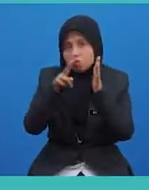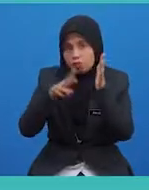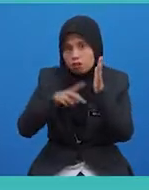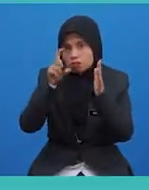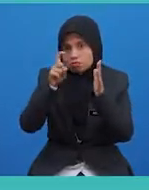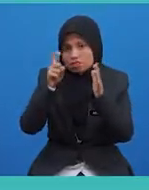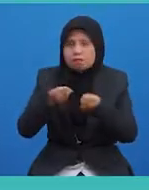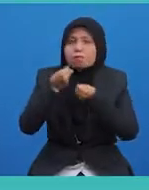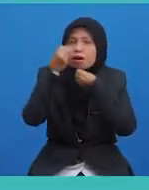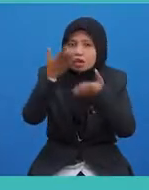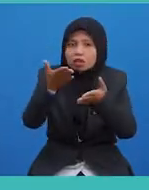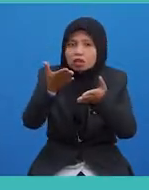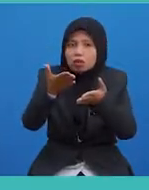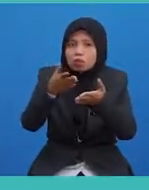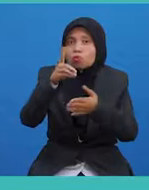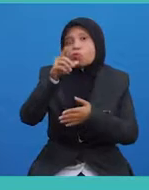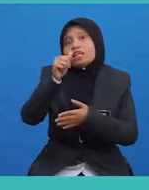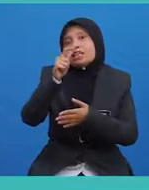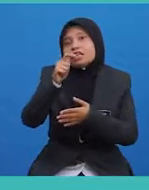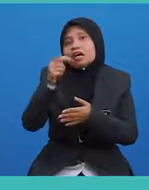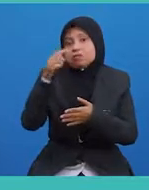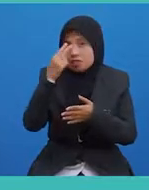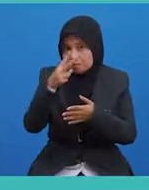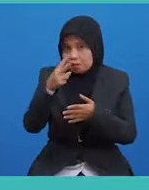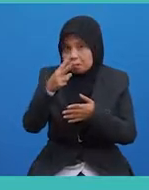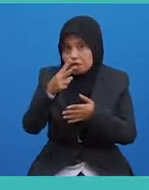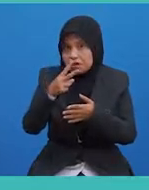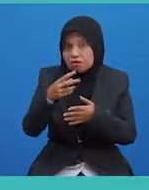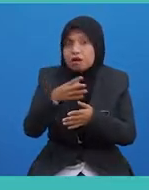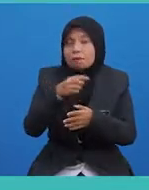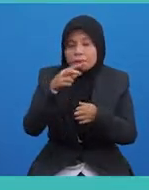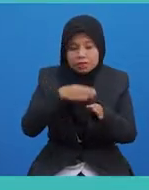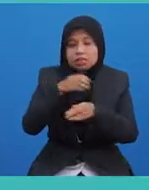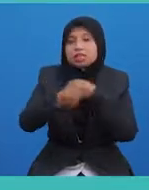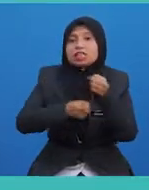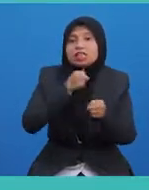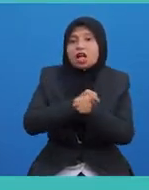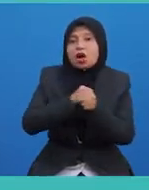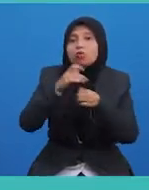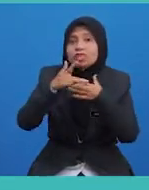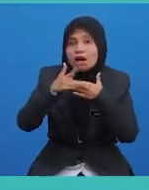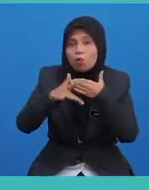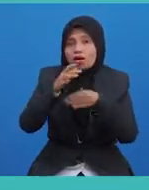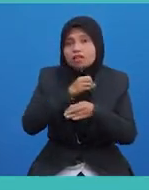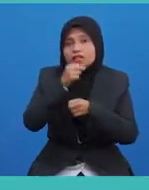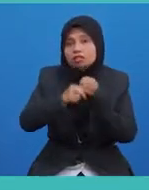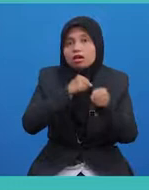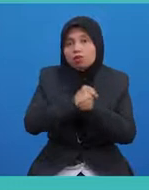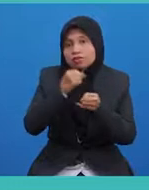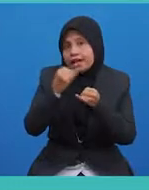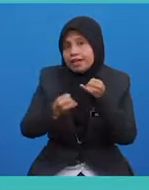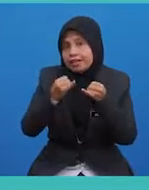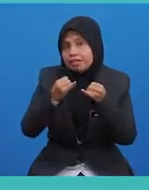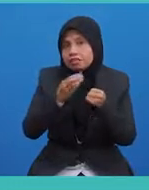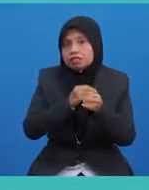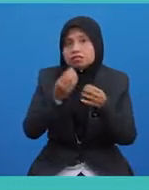hendaklah mengemukakan data tersurat, iaitu data pada tahun awal dan tahun akhir. Kamu juga